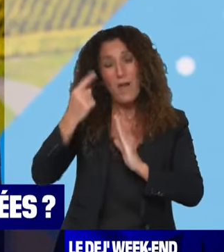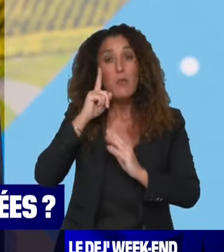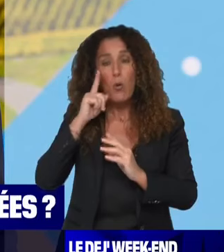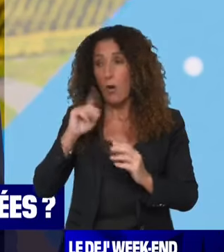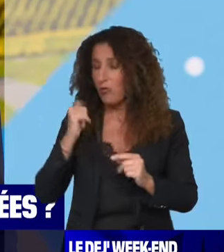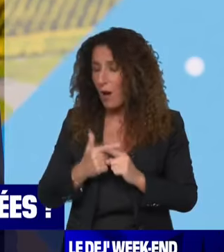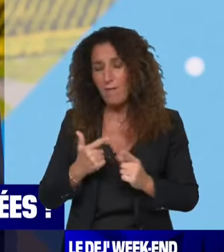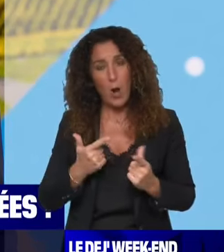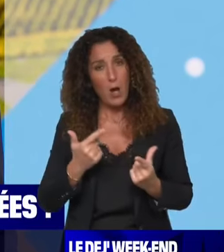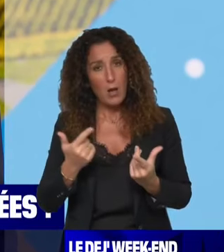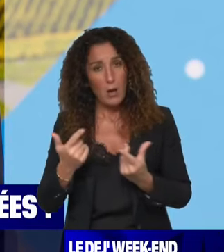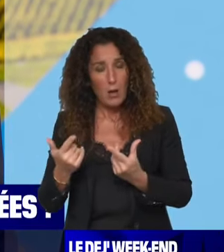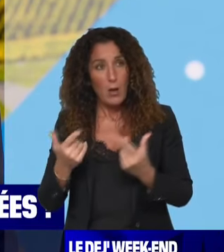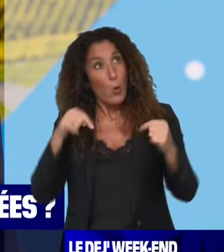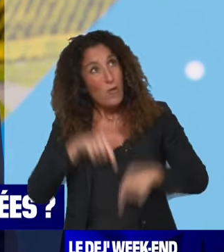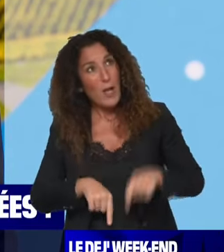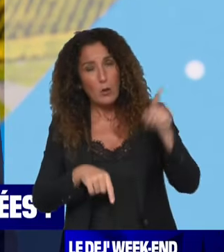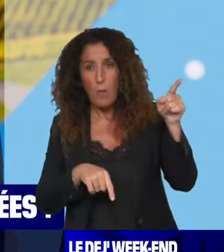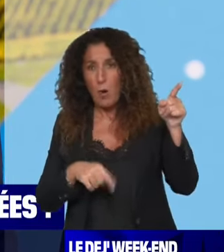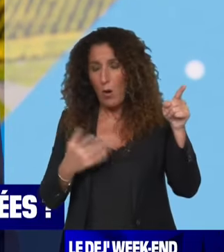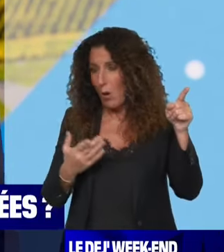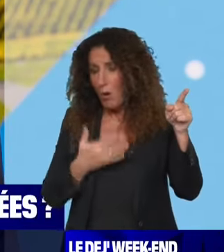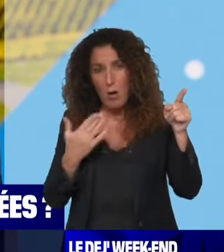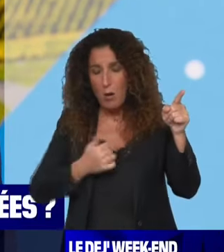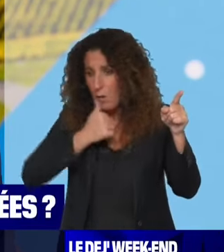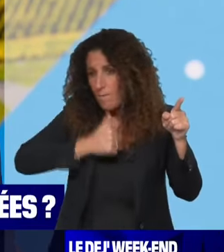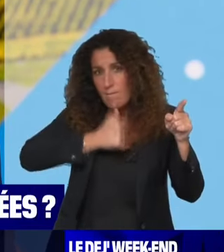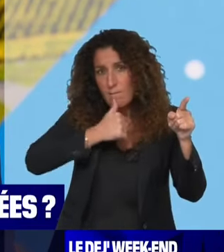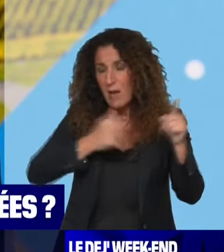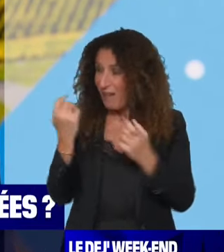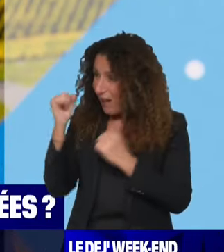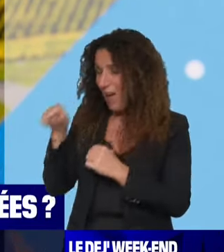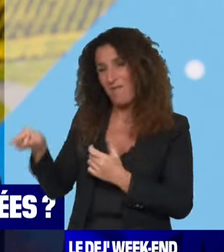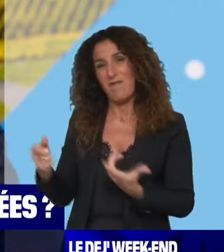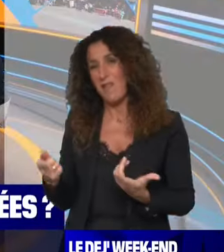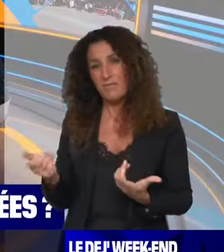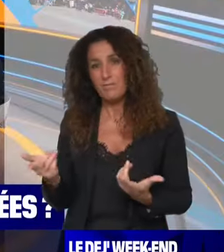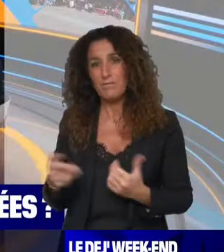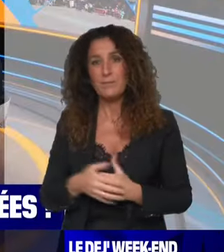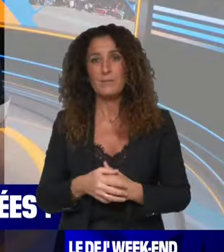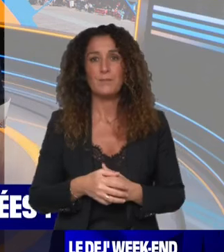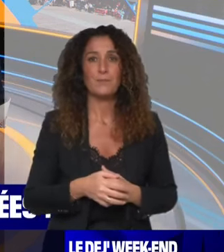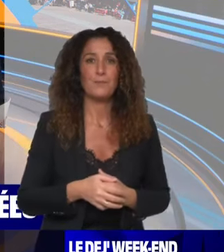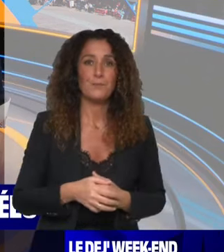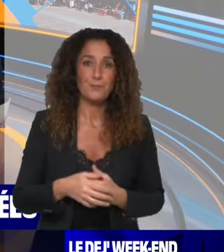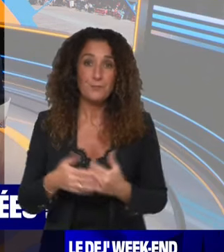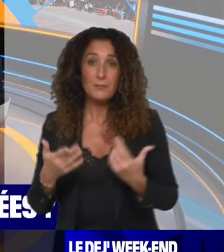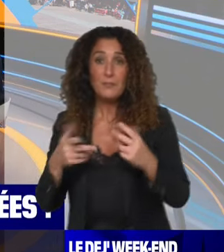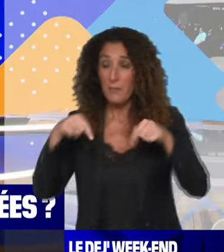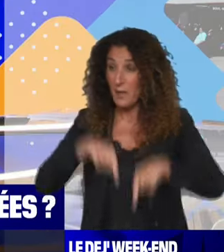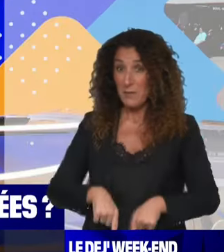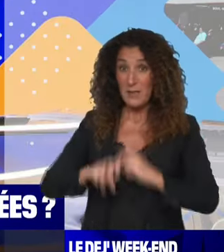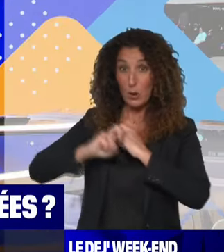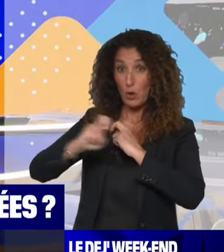beaucoup plus sur le gouvernement en termes d'impact électoral que sur les grévistes, absolument. Justement, vous parlez du gouvernement, le ministre des Transports a